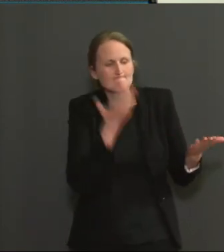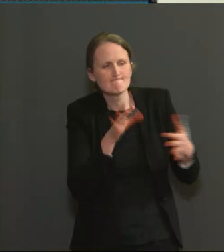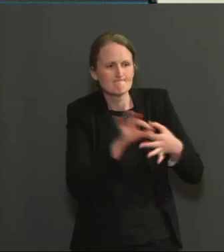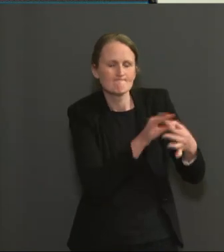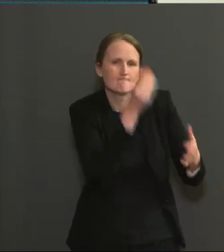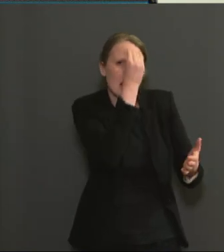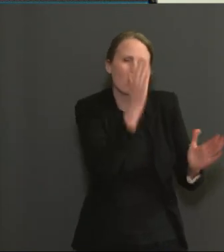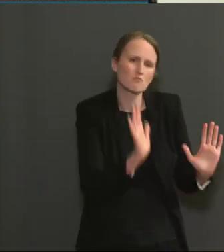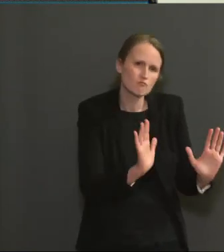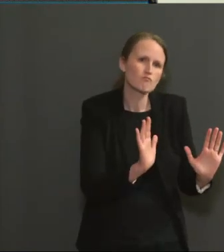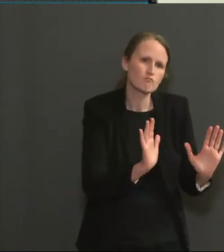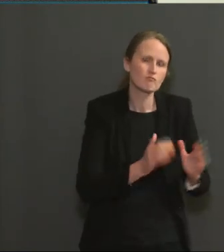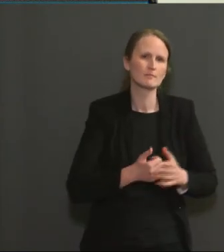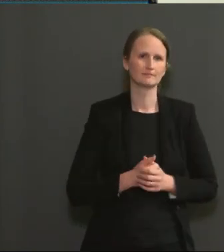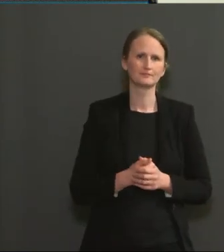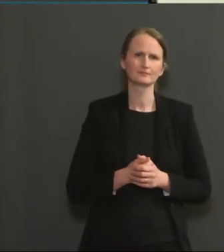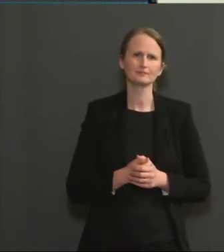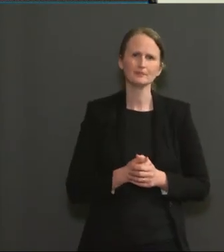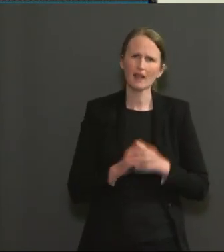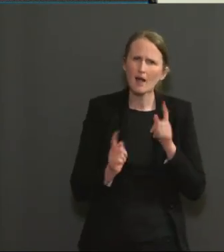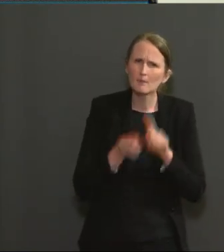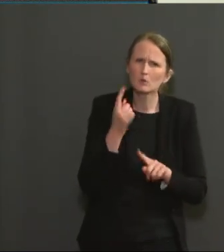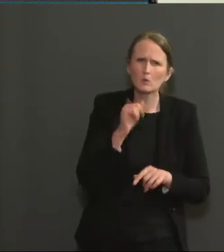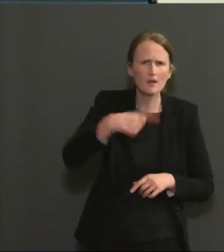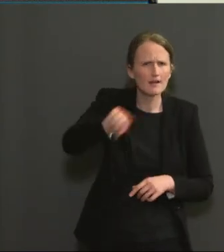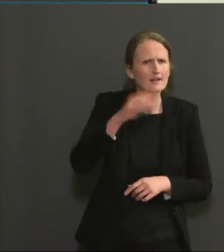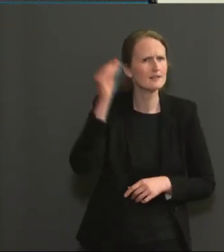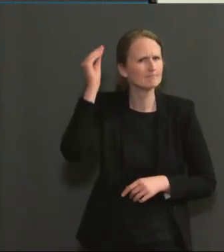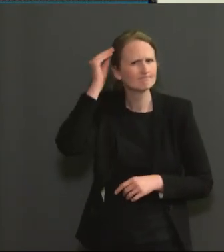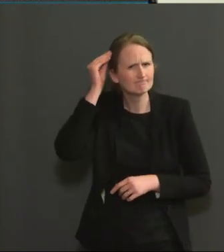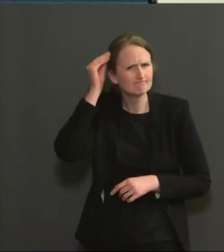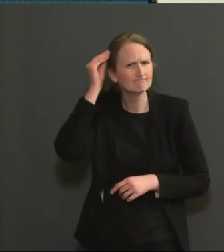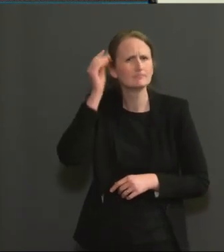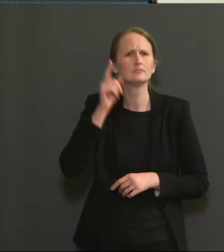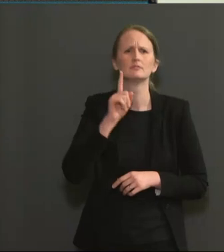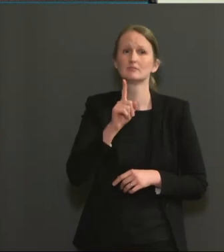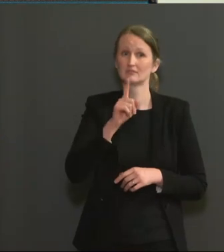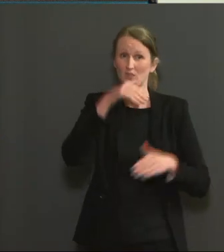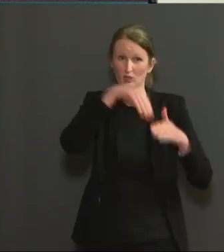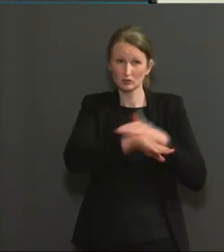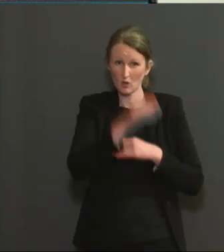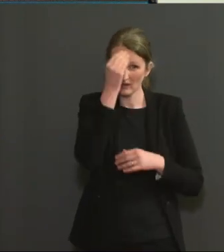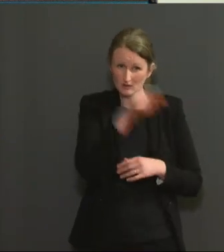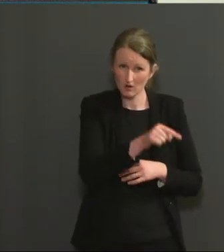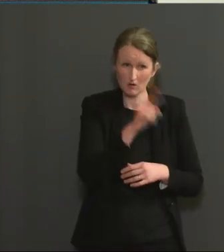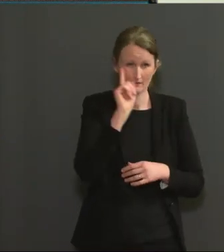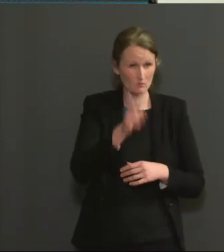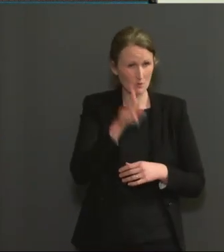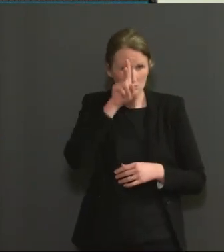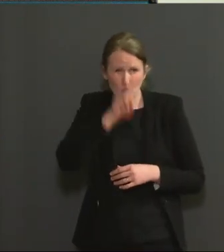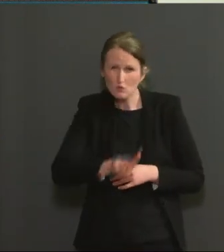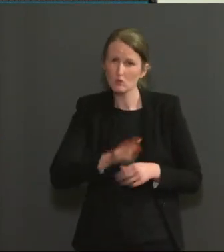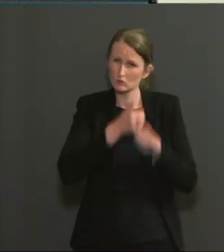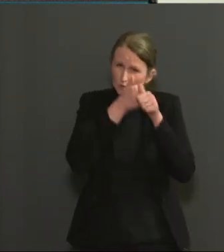faut continuer à pratiquer un maximum de précautions dans le milieu éducatif à l'école et qu'il ne faut certainement pas là baisser la